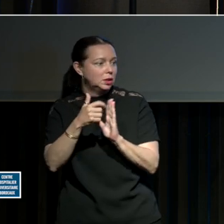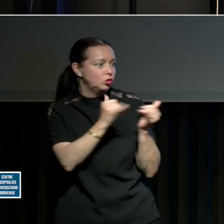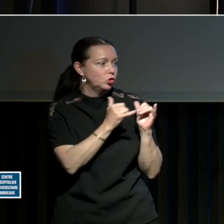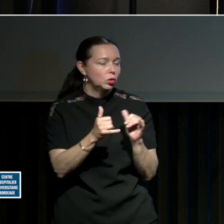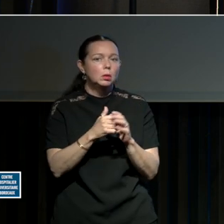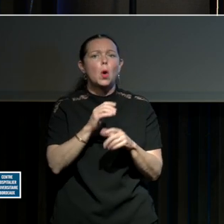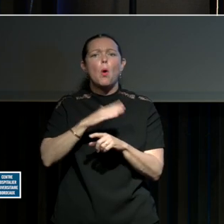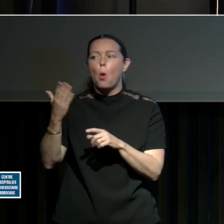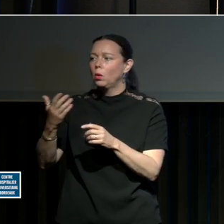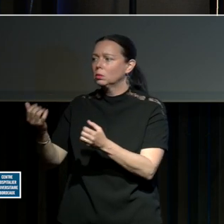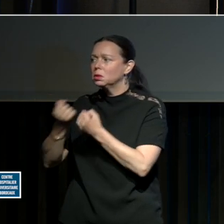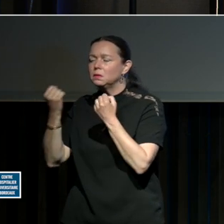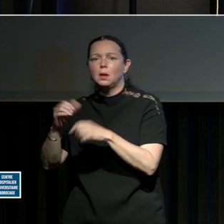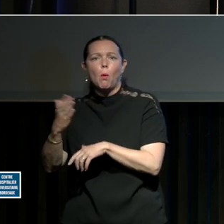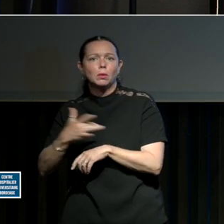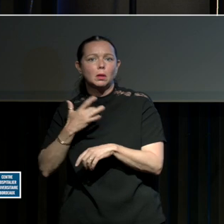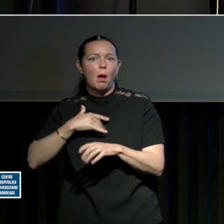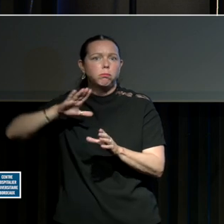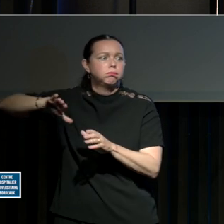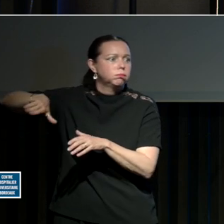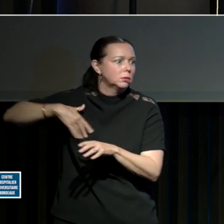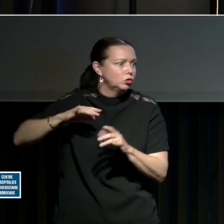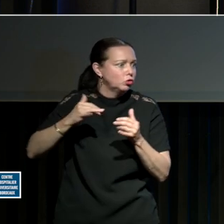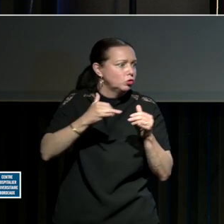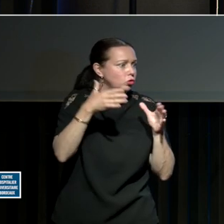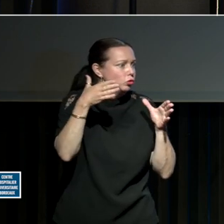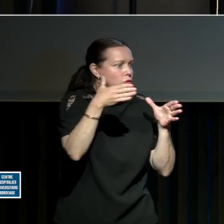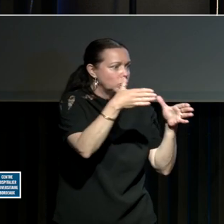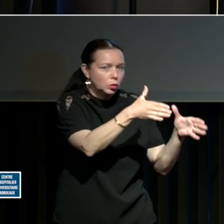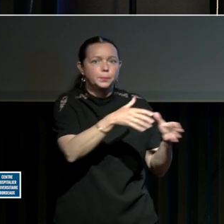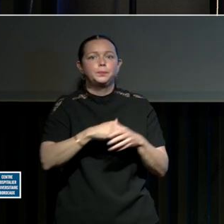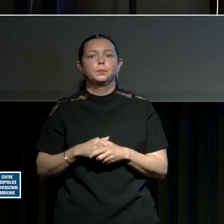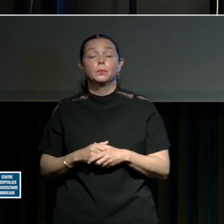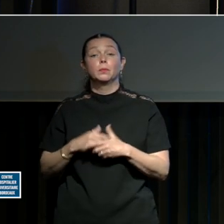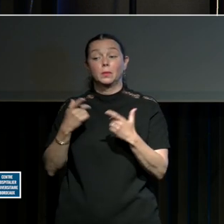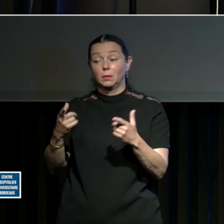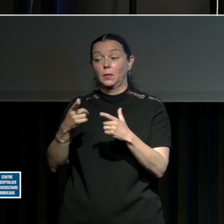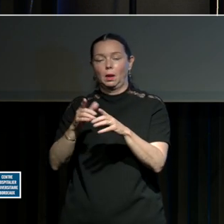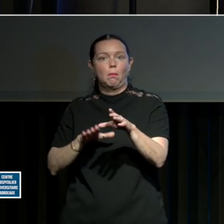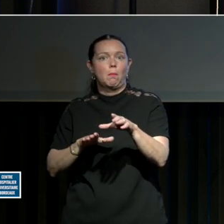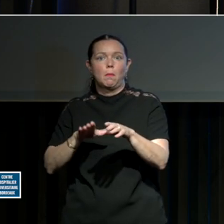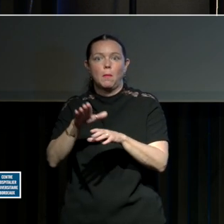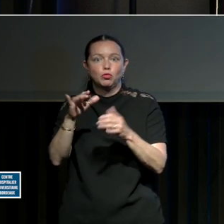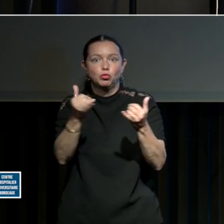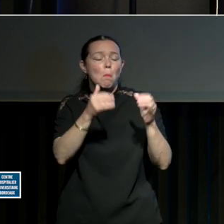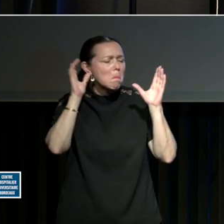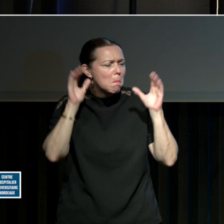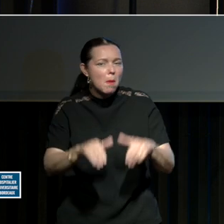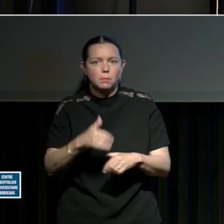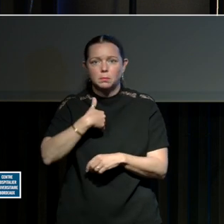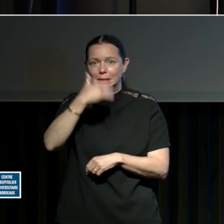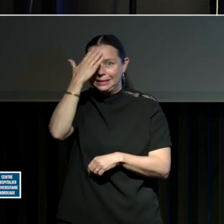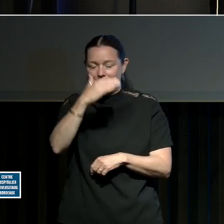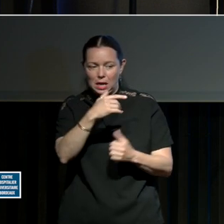sur les autres intérêts de la vie quotidienne, la poursuite ou l'escalade du jeu, malgré la connaissance de